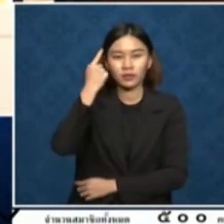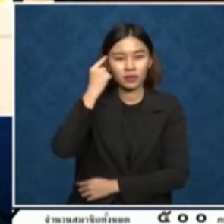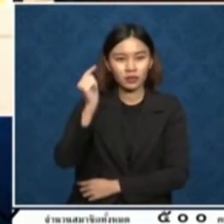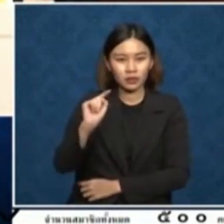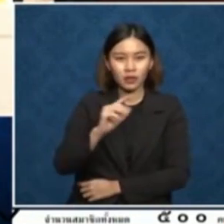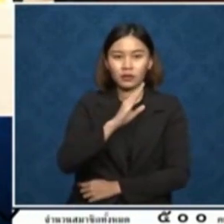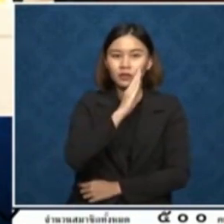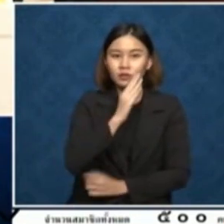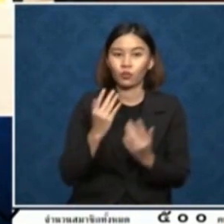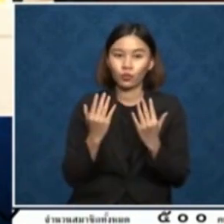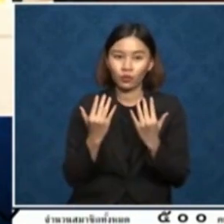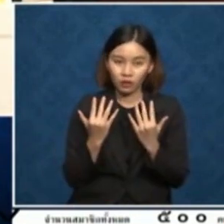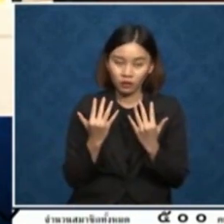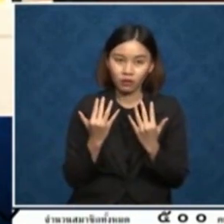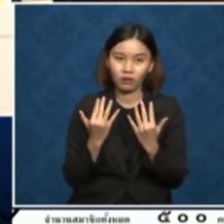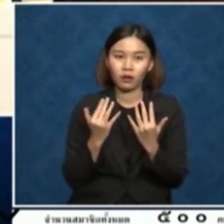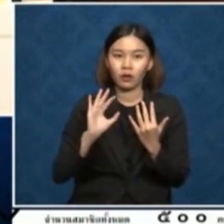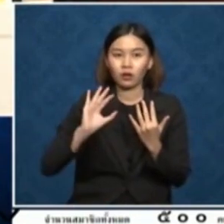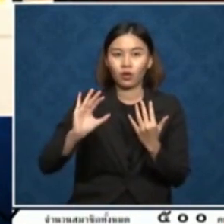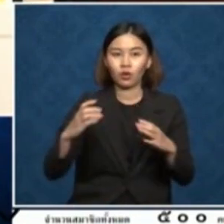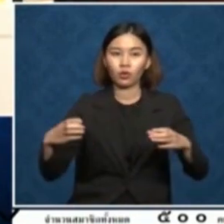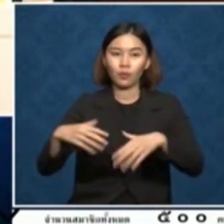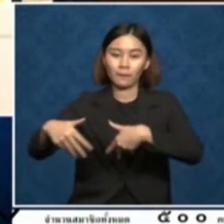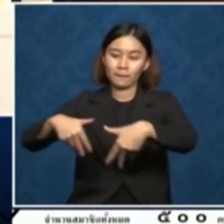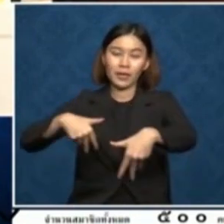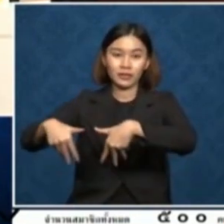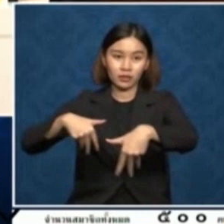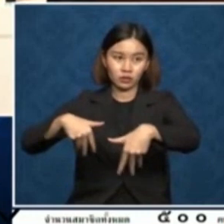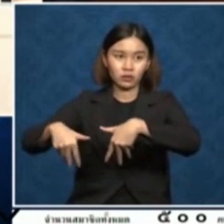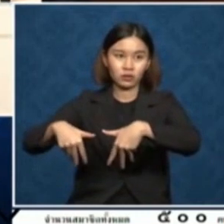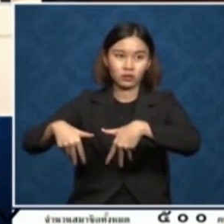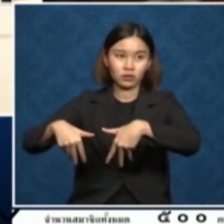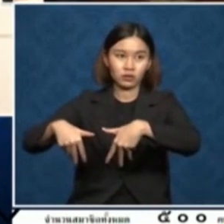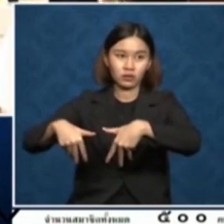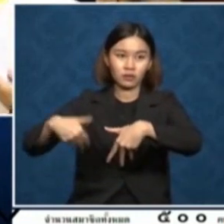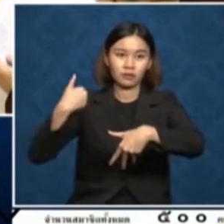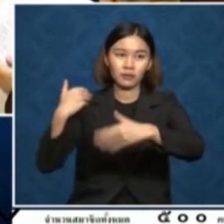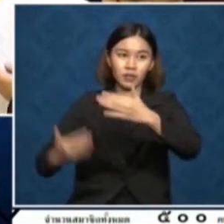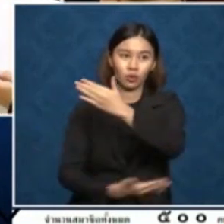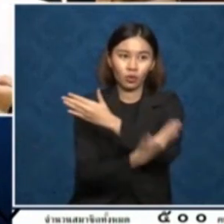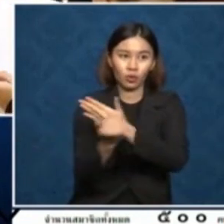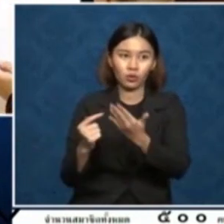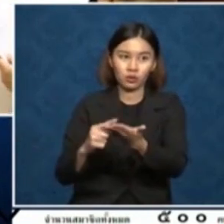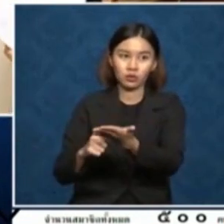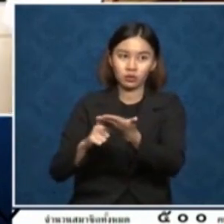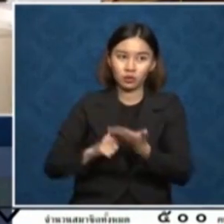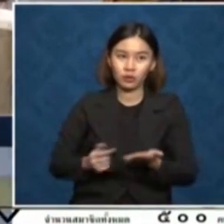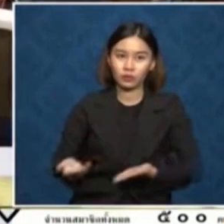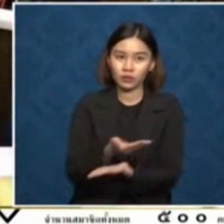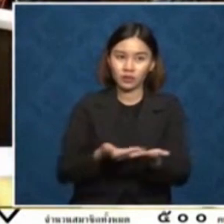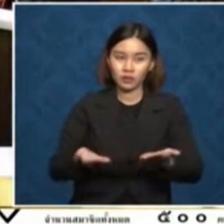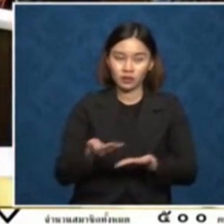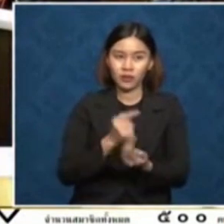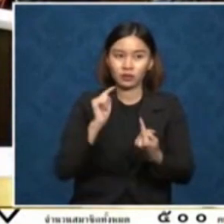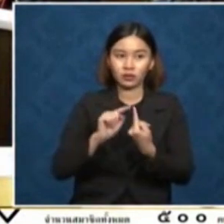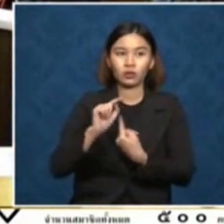าหากเราจะรอให้ร่างกฎหมายของภาคประชาชนได้มีโอกาสเข้ามาพิจารณา